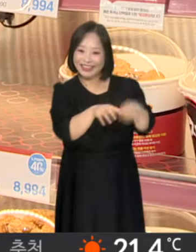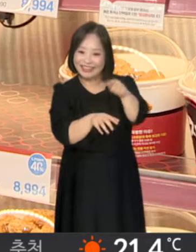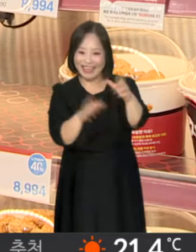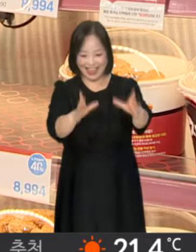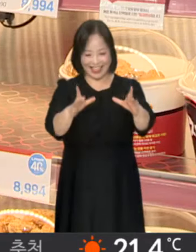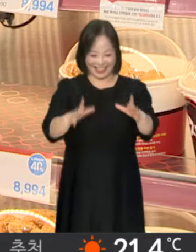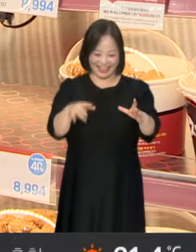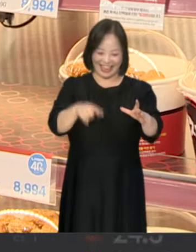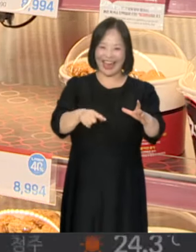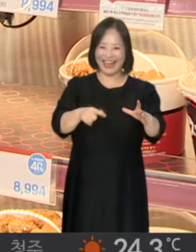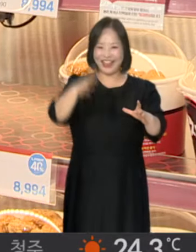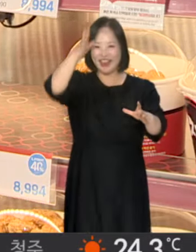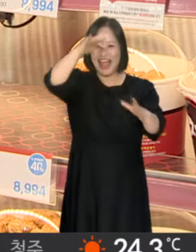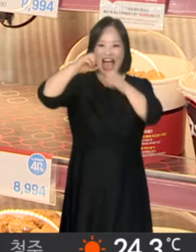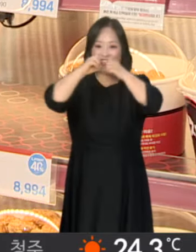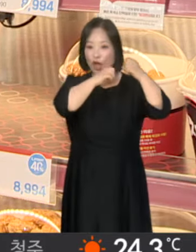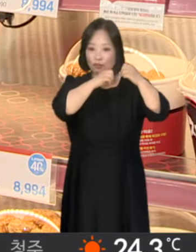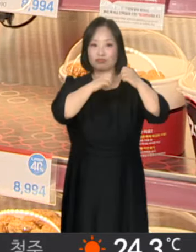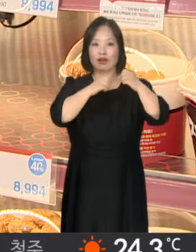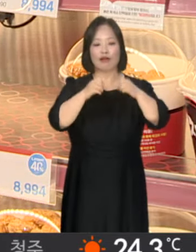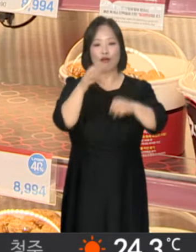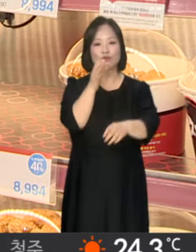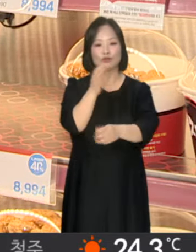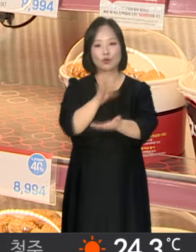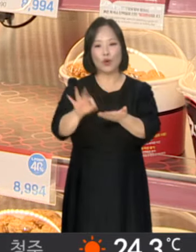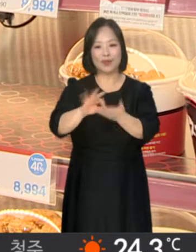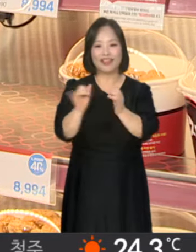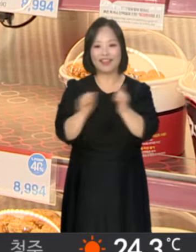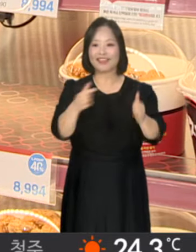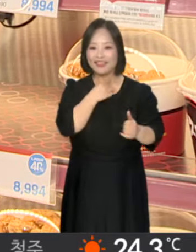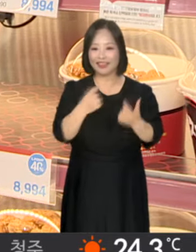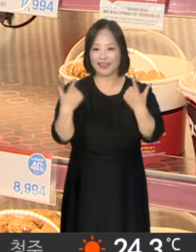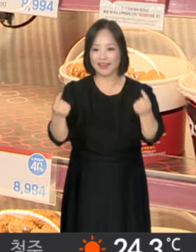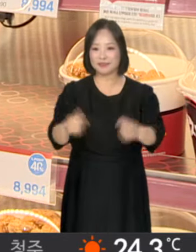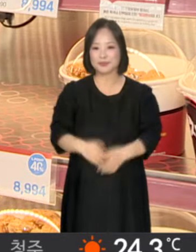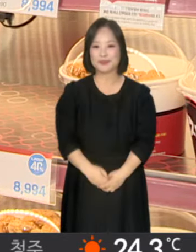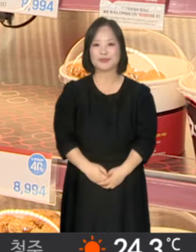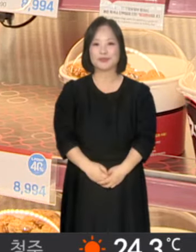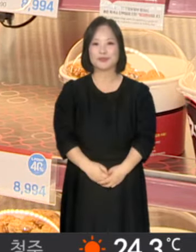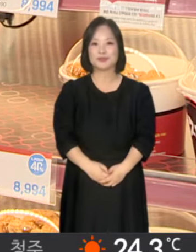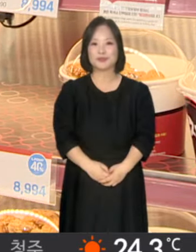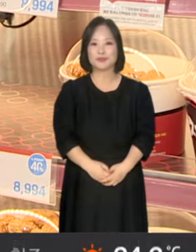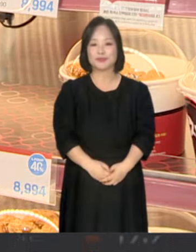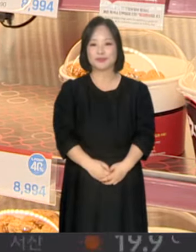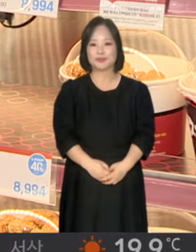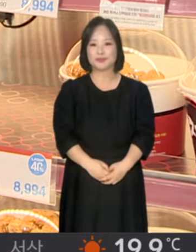가성비 치킨이 소비자들의 선택을 받고 있습니다. 연합뉴스TV 한지희입니다.